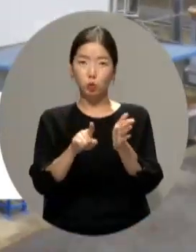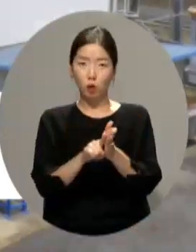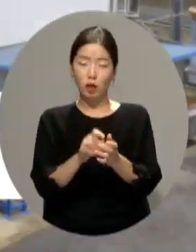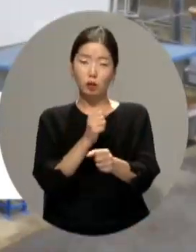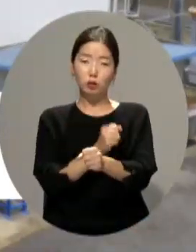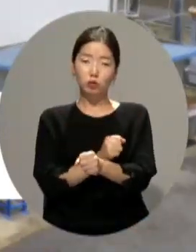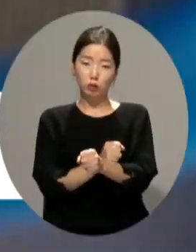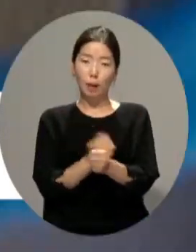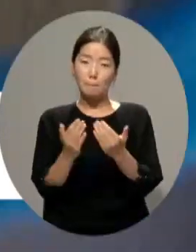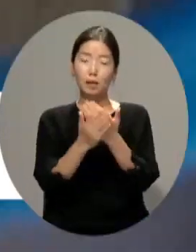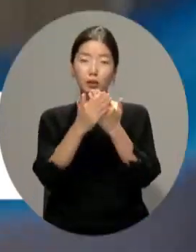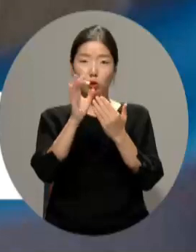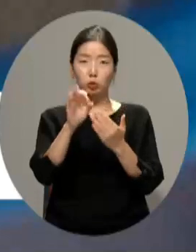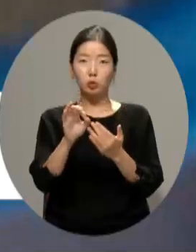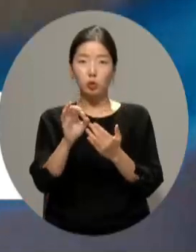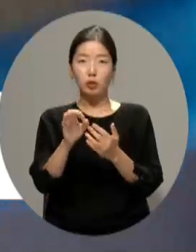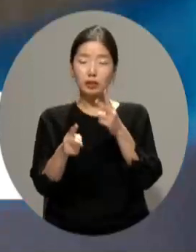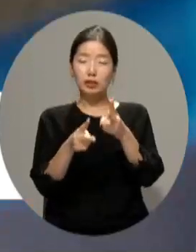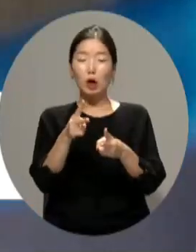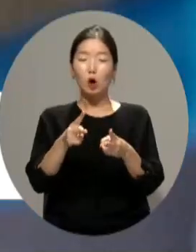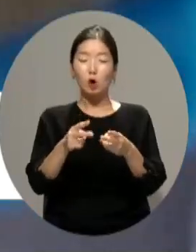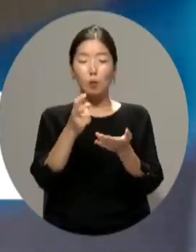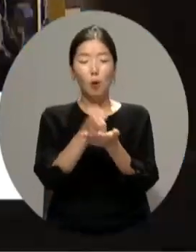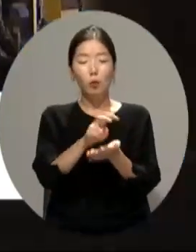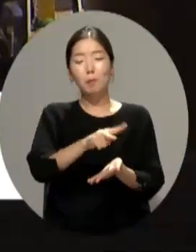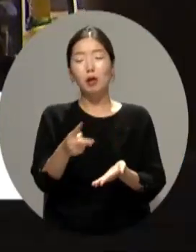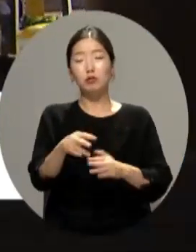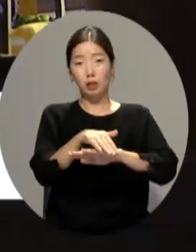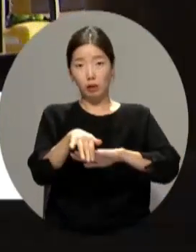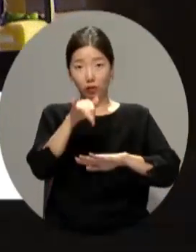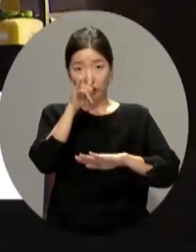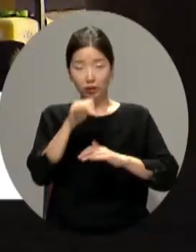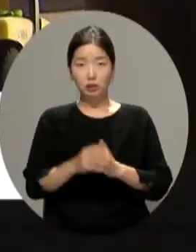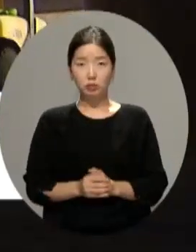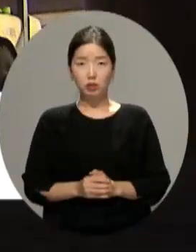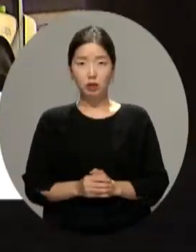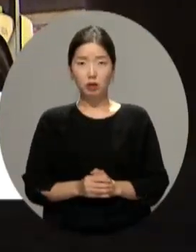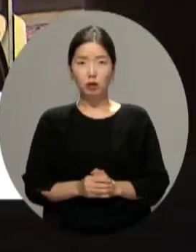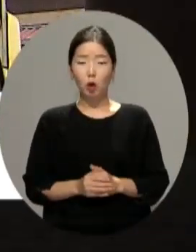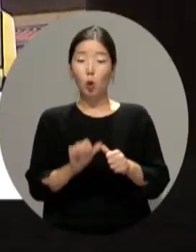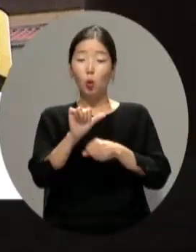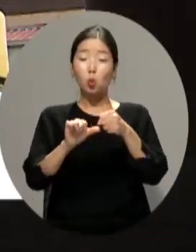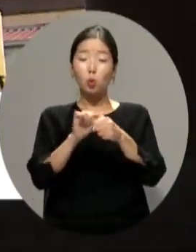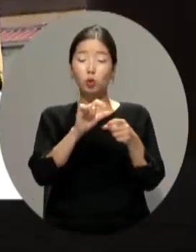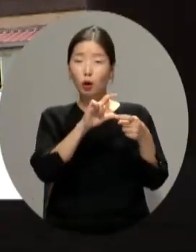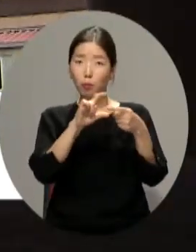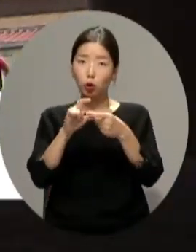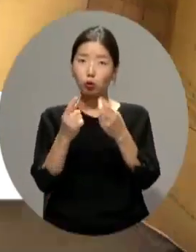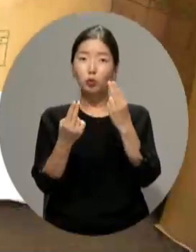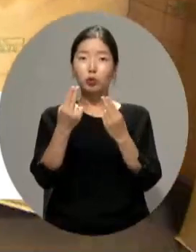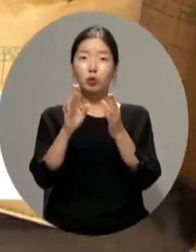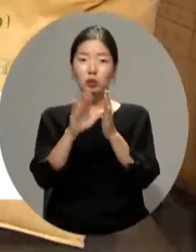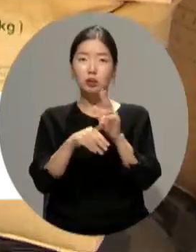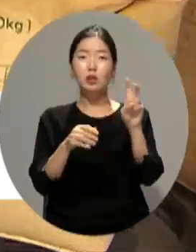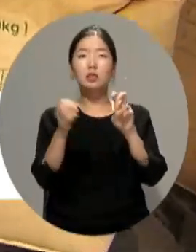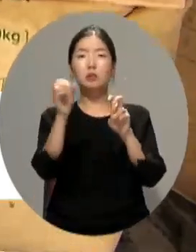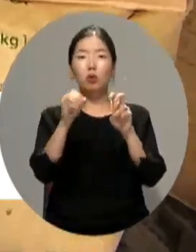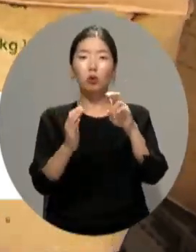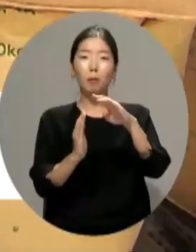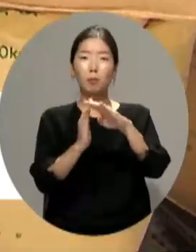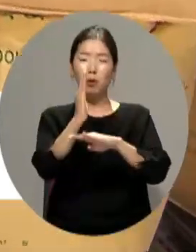수상 발전기금 상업 지침을 변경합니다 전라북도는 농산물이 5년 평년 가격보다 20%